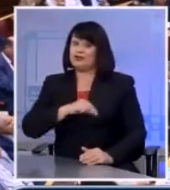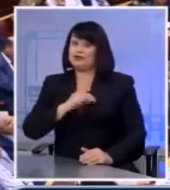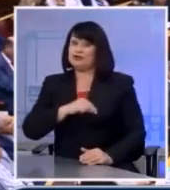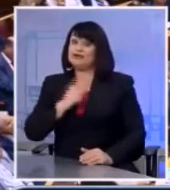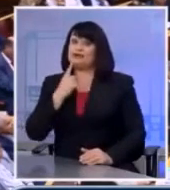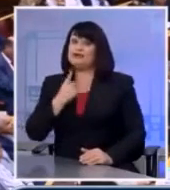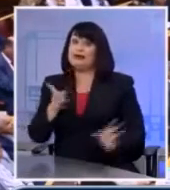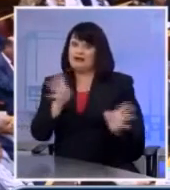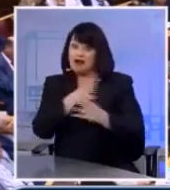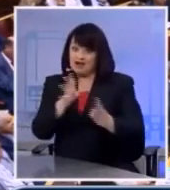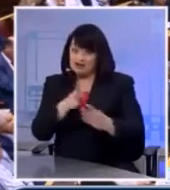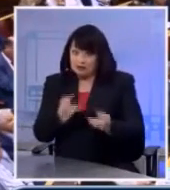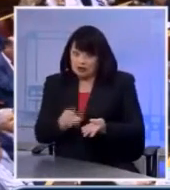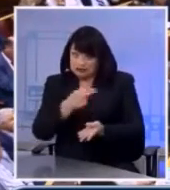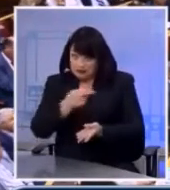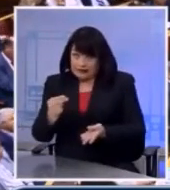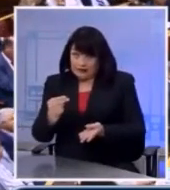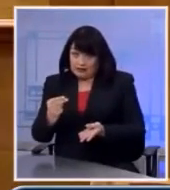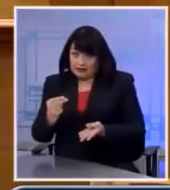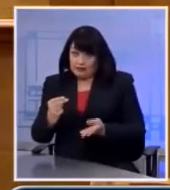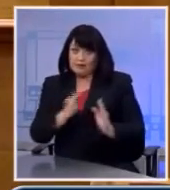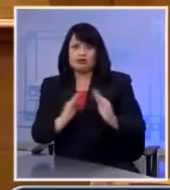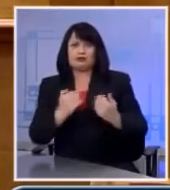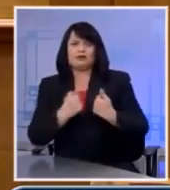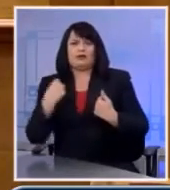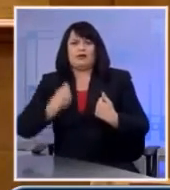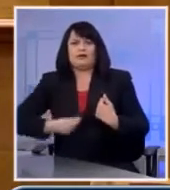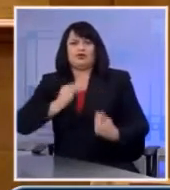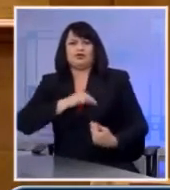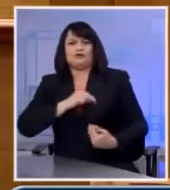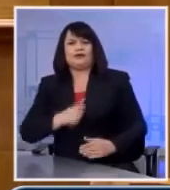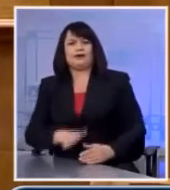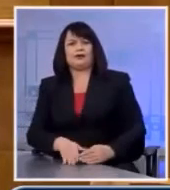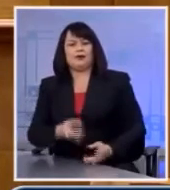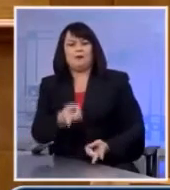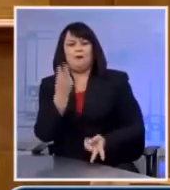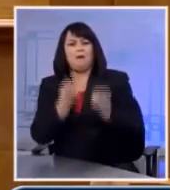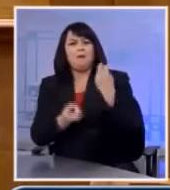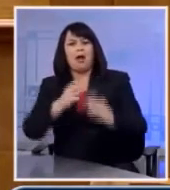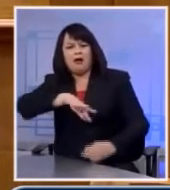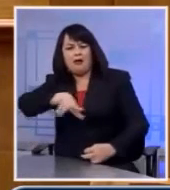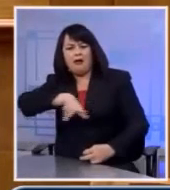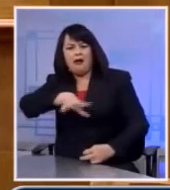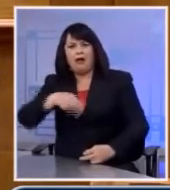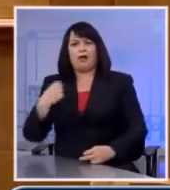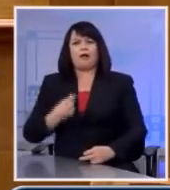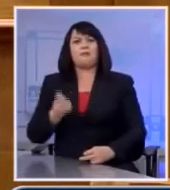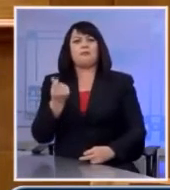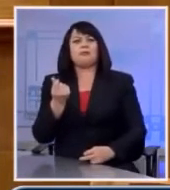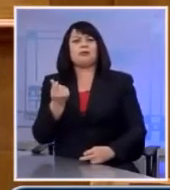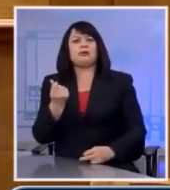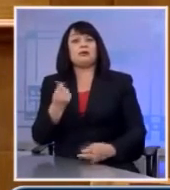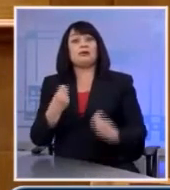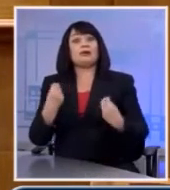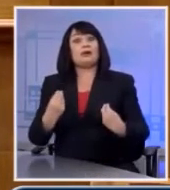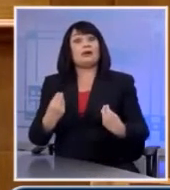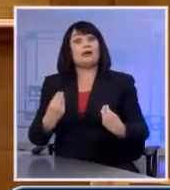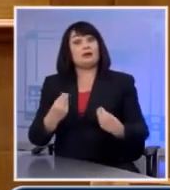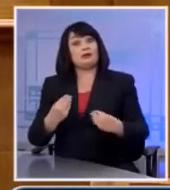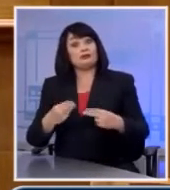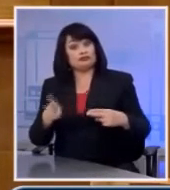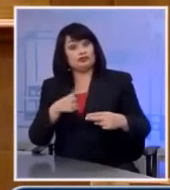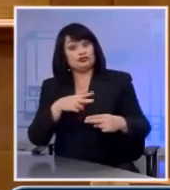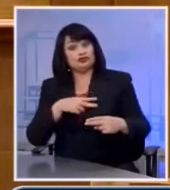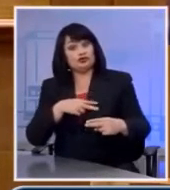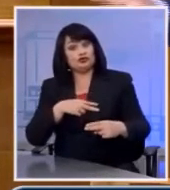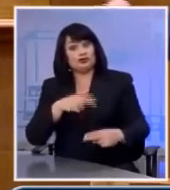ονομάζεται λαϊκισμός. Ενώ η κατάχρηση του δημόσιου χρήματος να είναι υψηλή πολιτική και